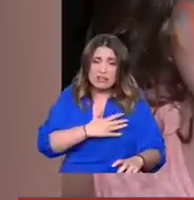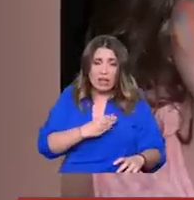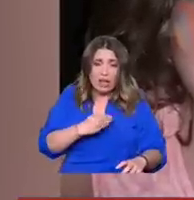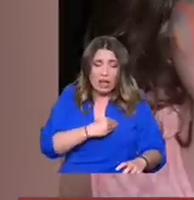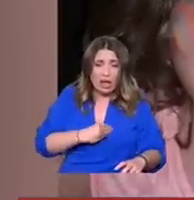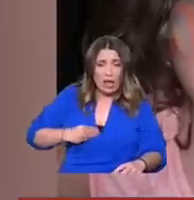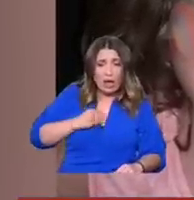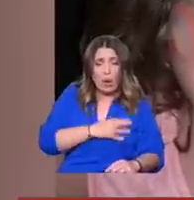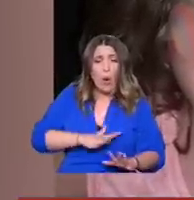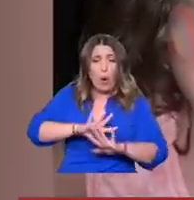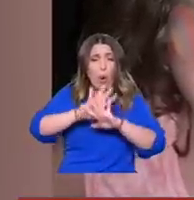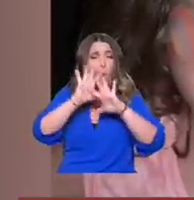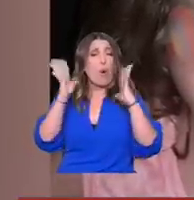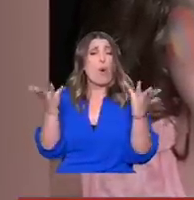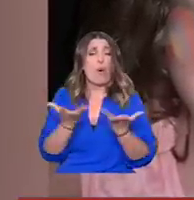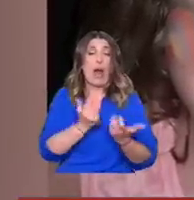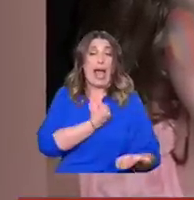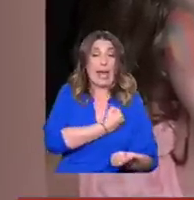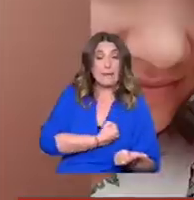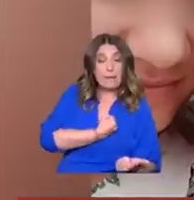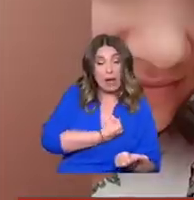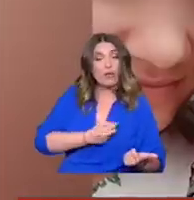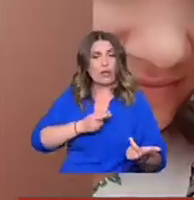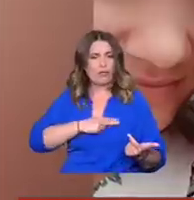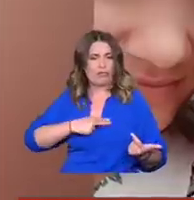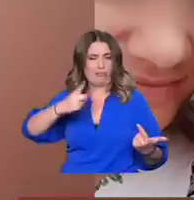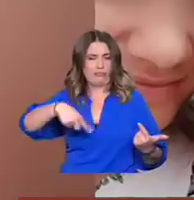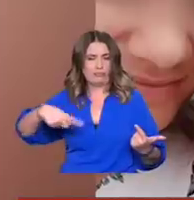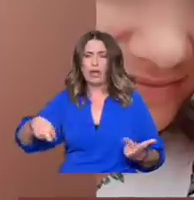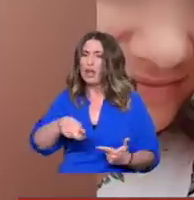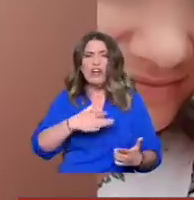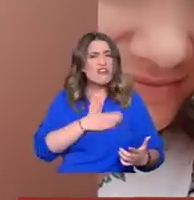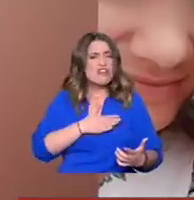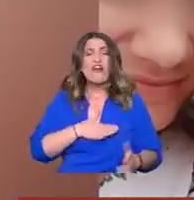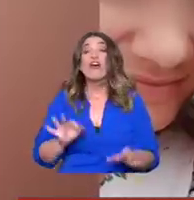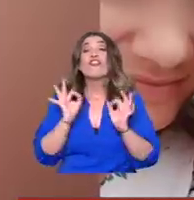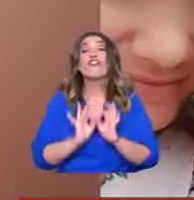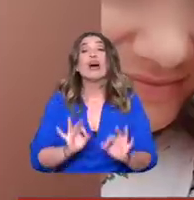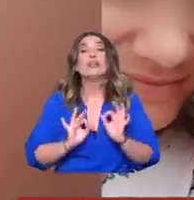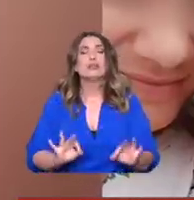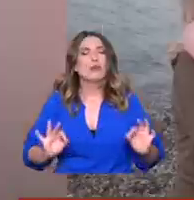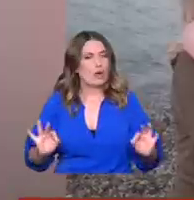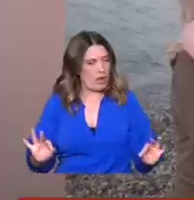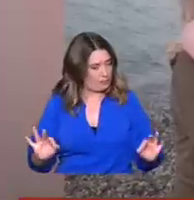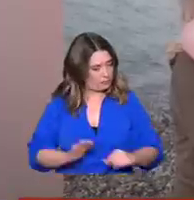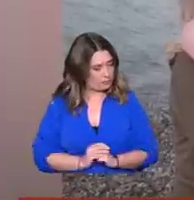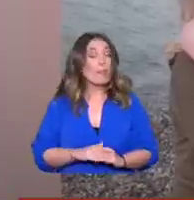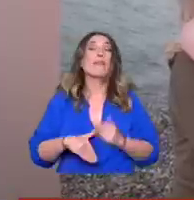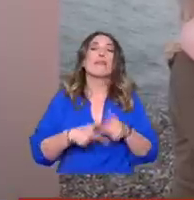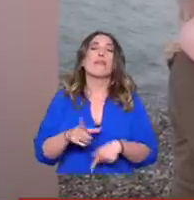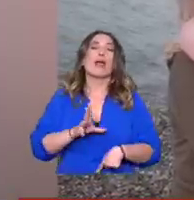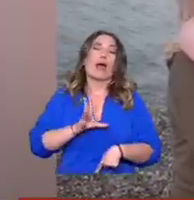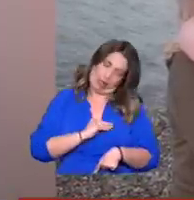την οποία εξέτασα πάλι, έκανα υπέρηχο και καρδιογράφημα και ήταν εντελώς φυσιολογικά. Επίσης την εξέτασα και μετά